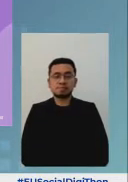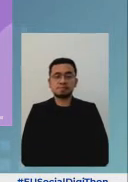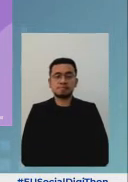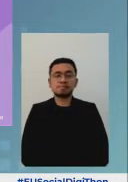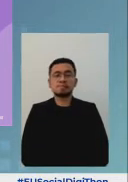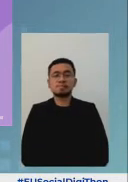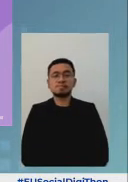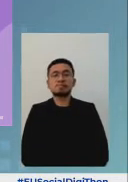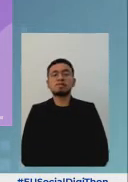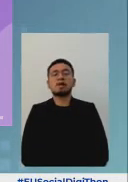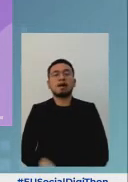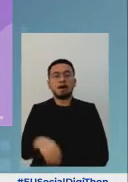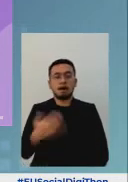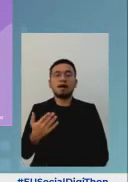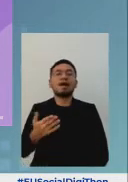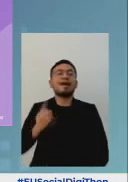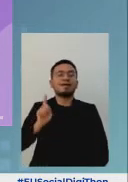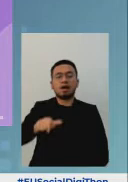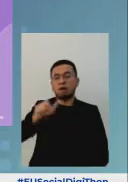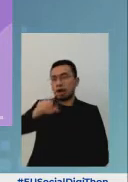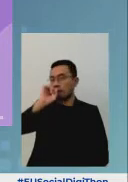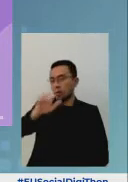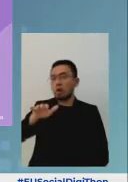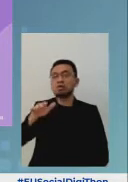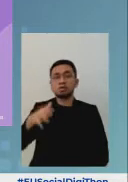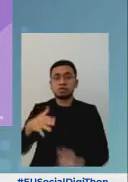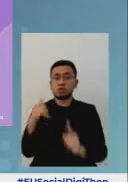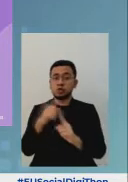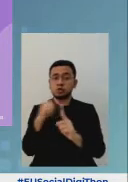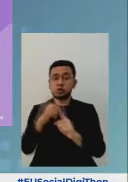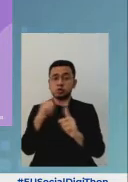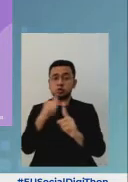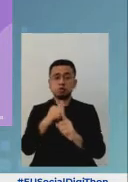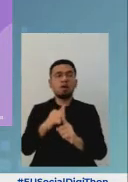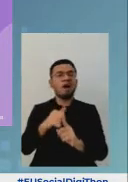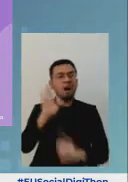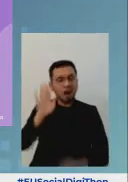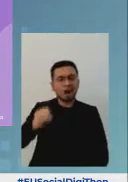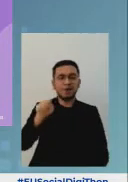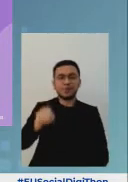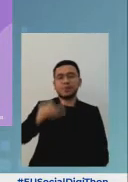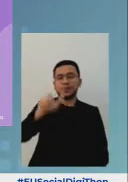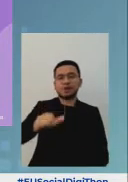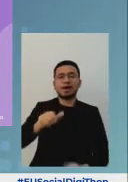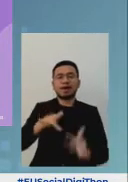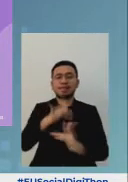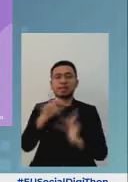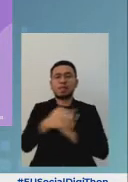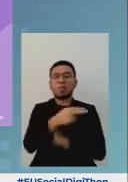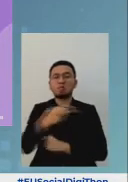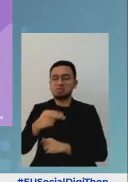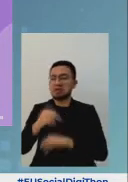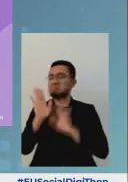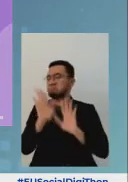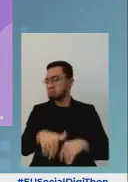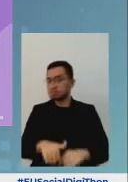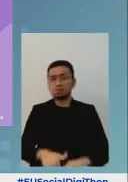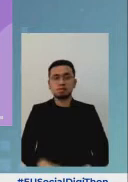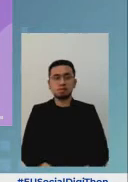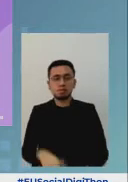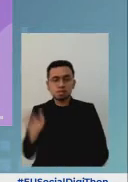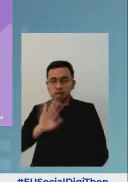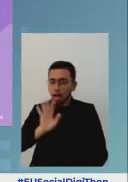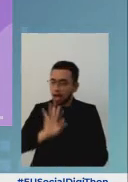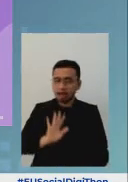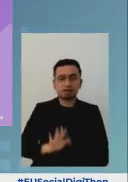juga netizen 62, nah itu kan berarti toleransi kita gitu terhadap cyberbullying. Jangan, jangan lakukan ini lagi ya teman-teman